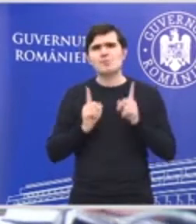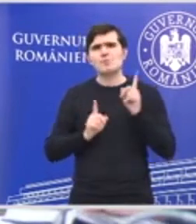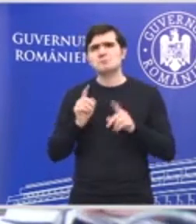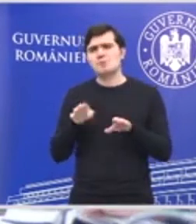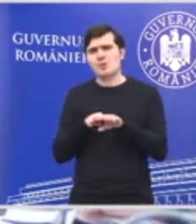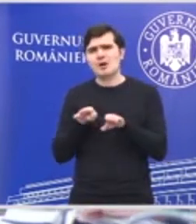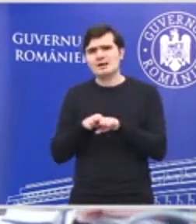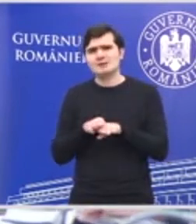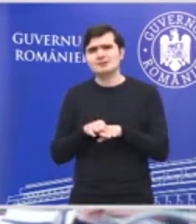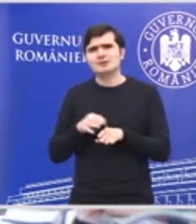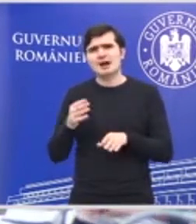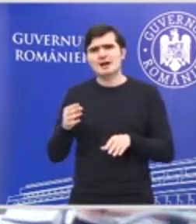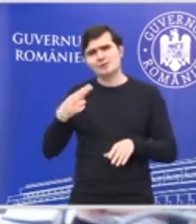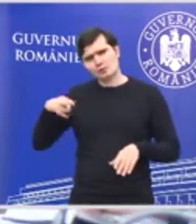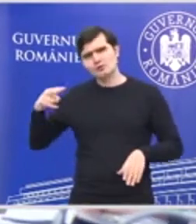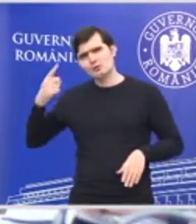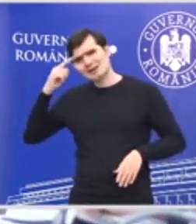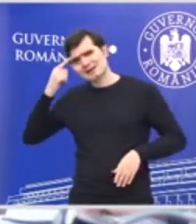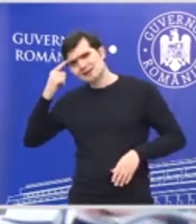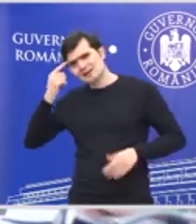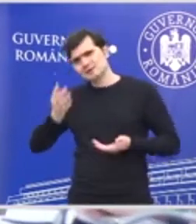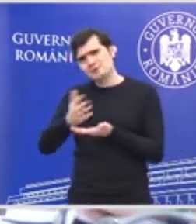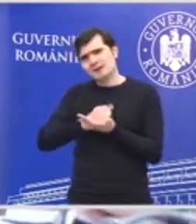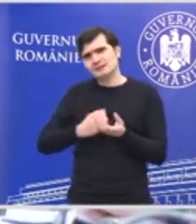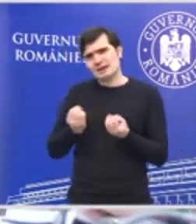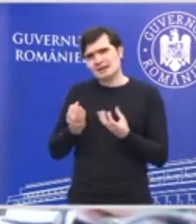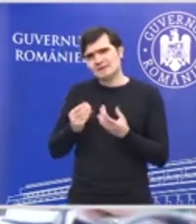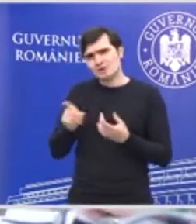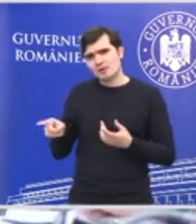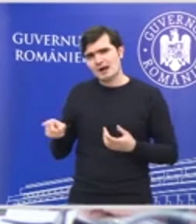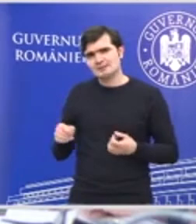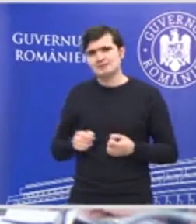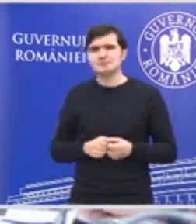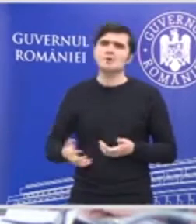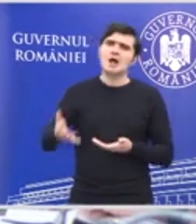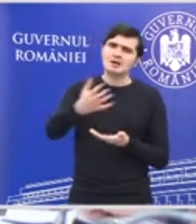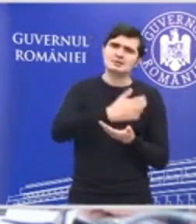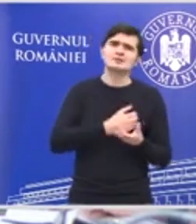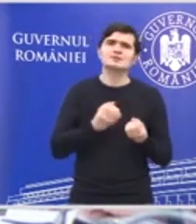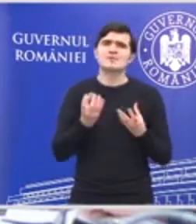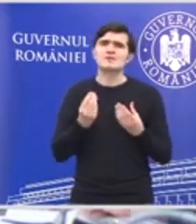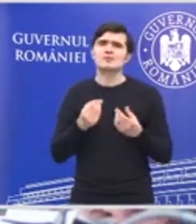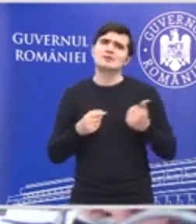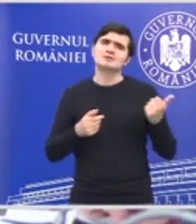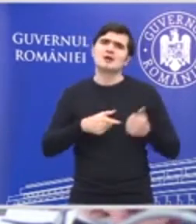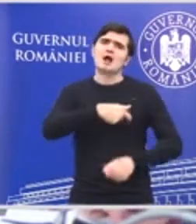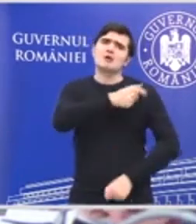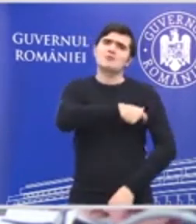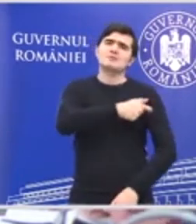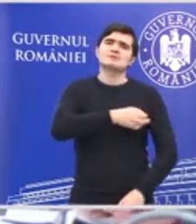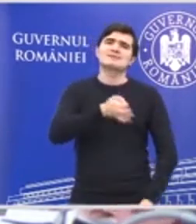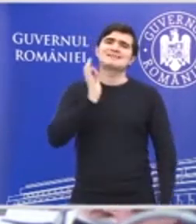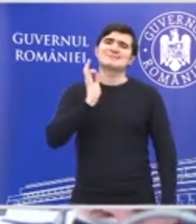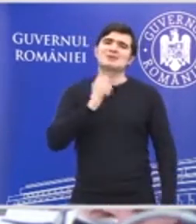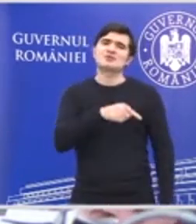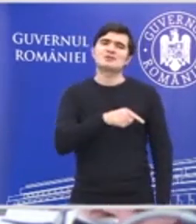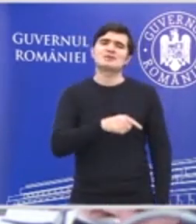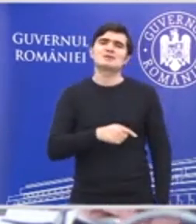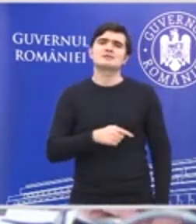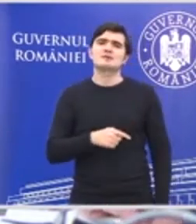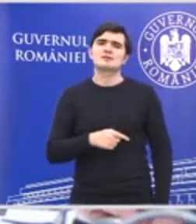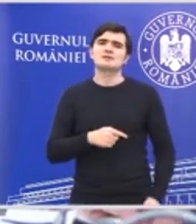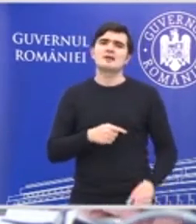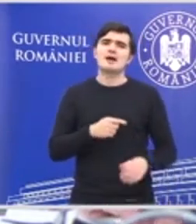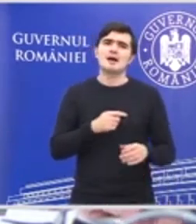colegii mai gândesc, mai colectează informații. Colectăm informații și de la comisiile de specialitate,